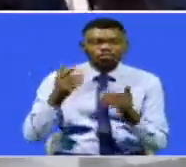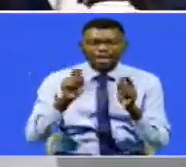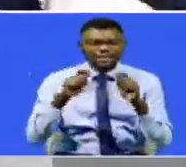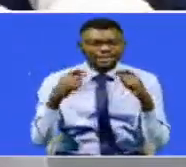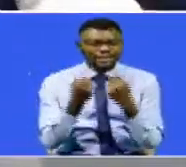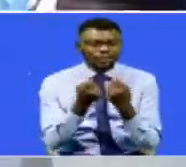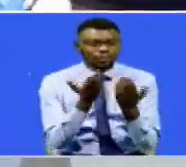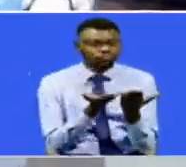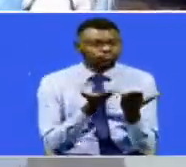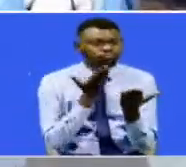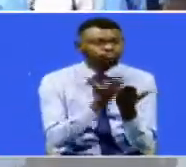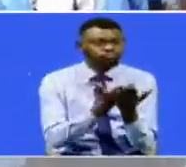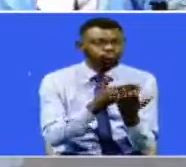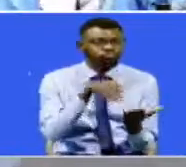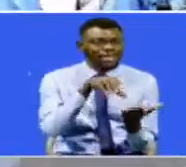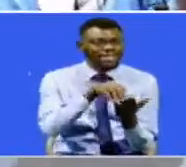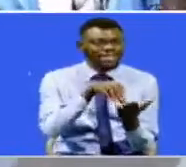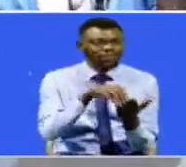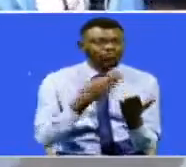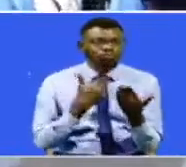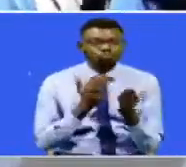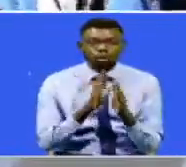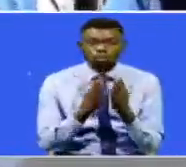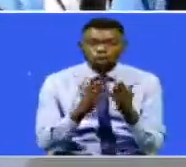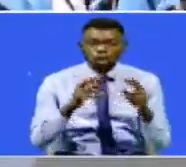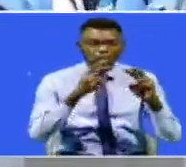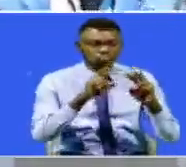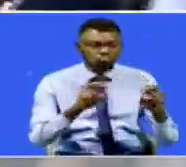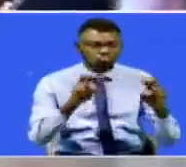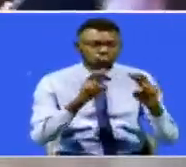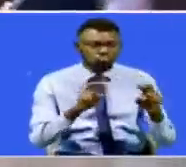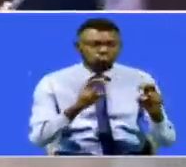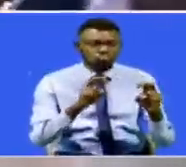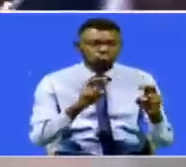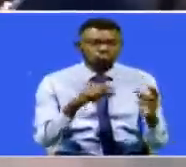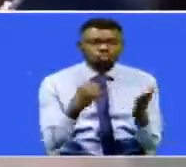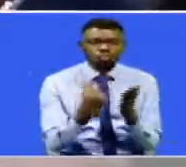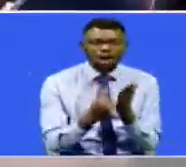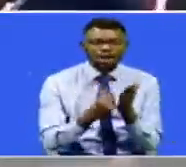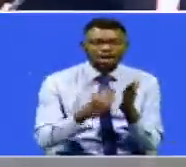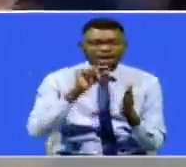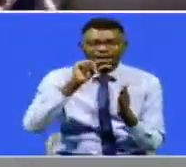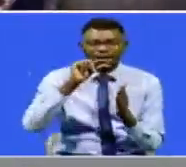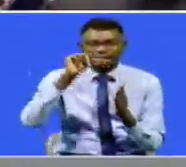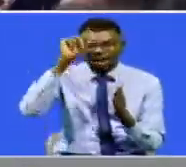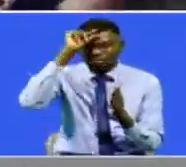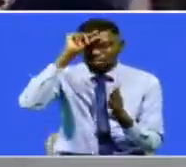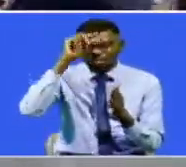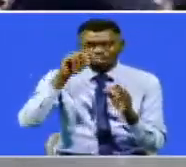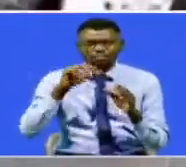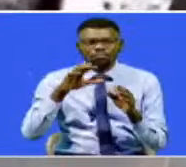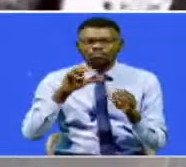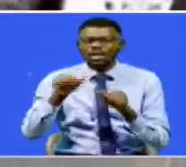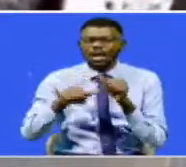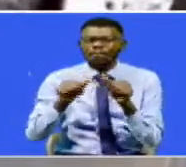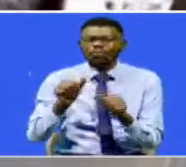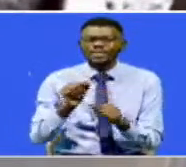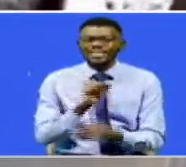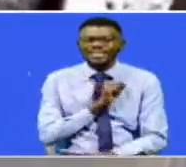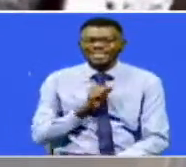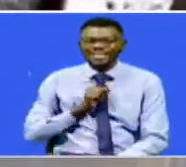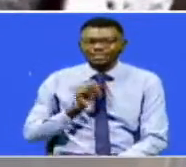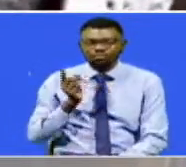kesi mahakamani kikitaka upelelezi ambao unaendelezwa na serikali ya Uganda kuhusiana na cheti chake seneta wa Nairobi Johnson Sakaja